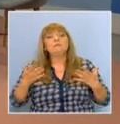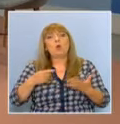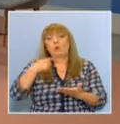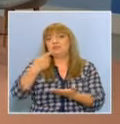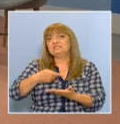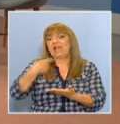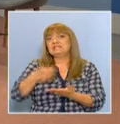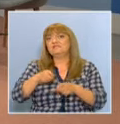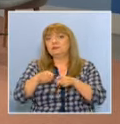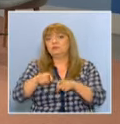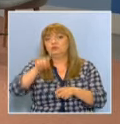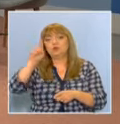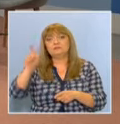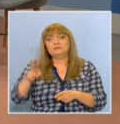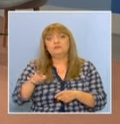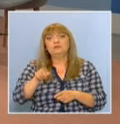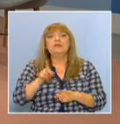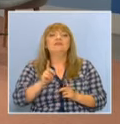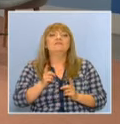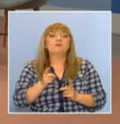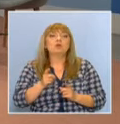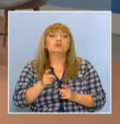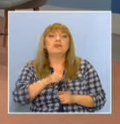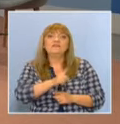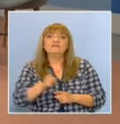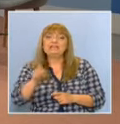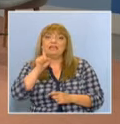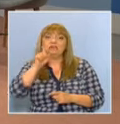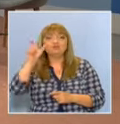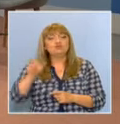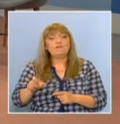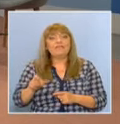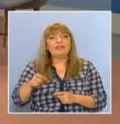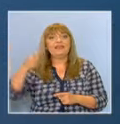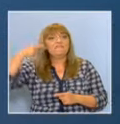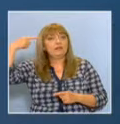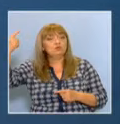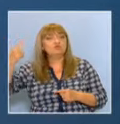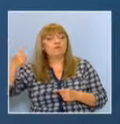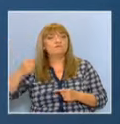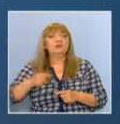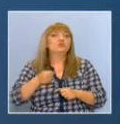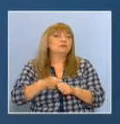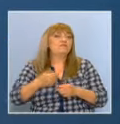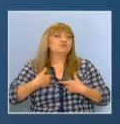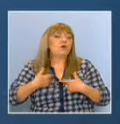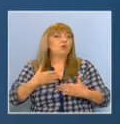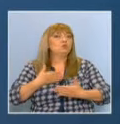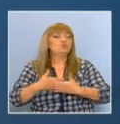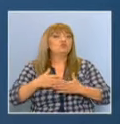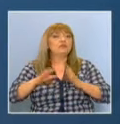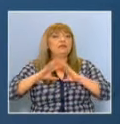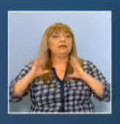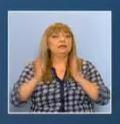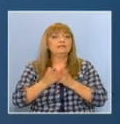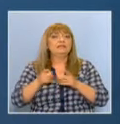изказвания по този въпрос, че всеки човек е философ. От гледна точка на това, че всеки човек формира своето отношение към света. И философията има естествено